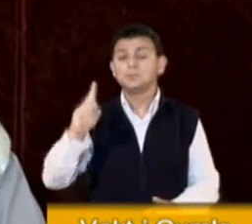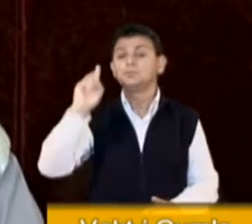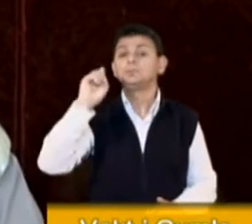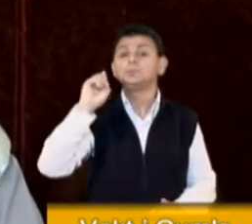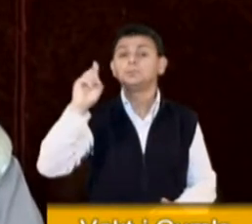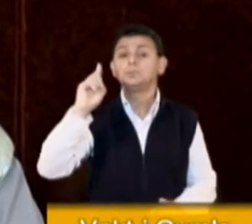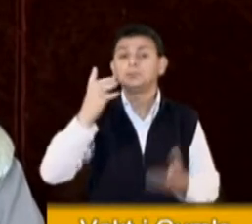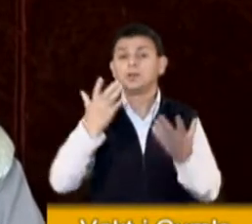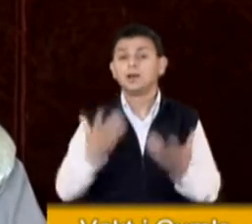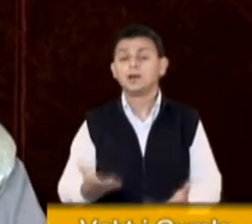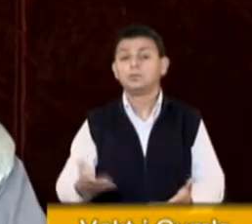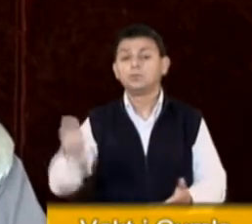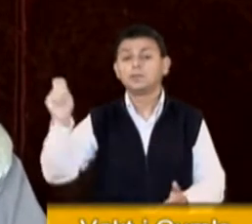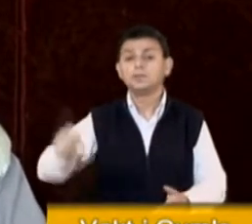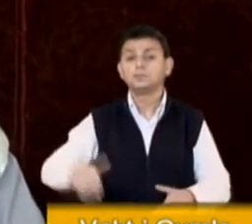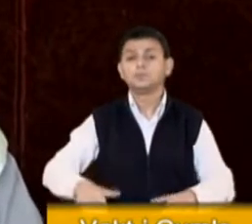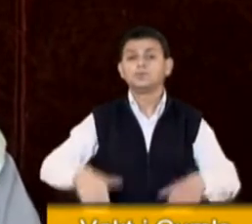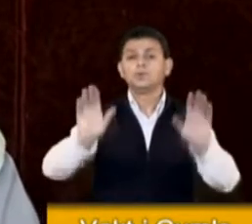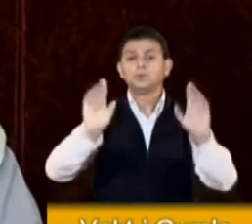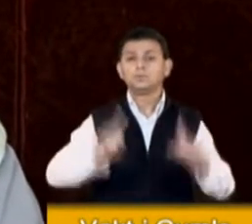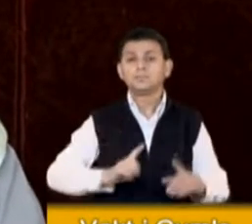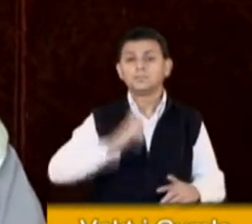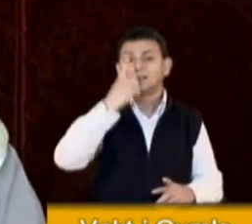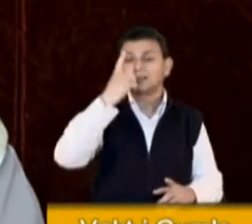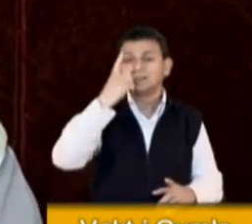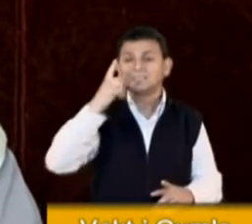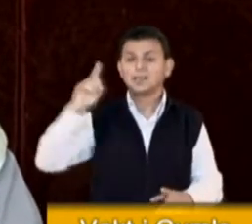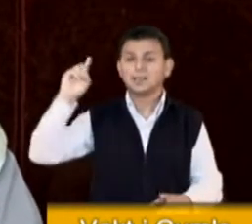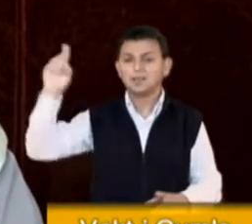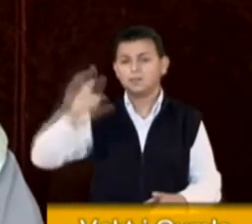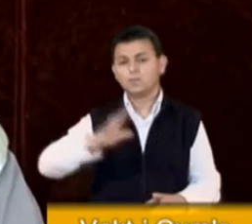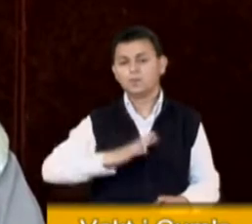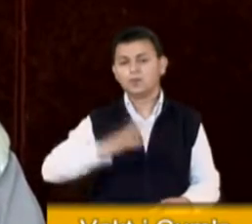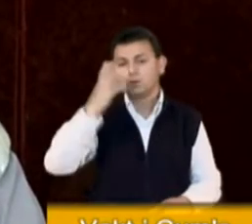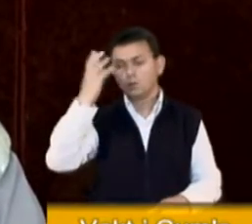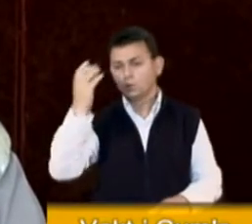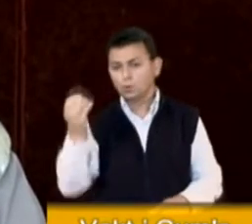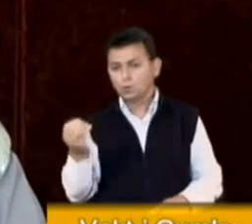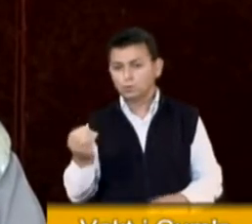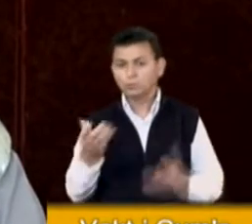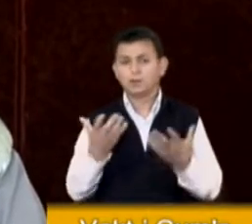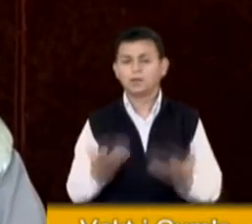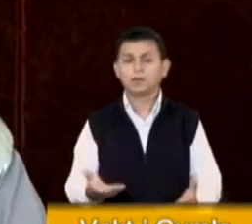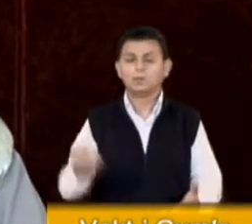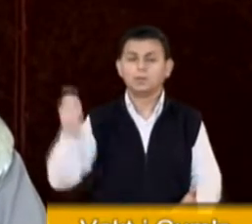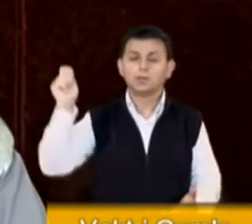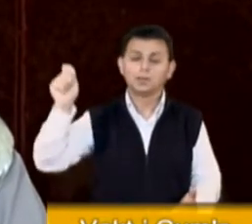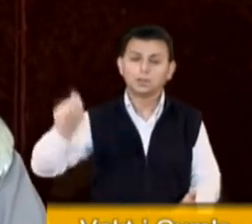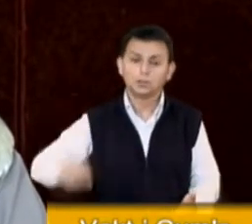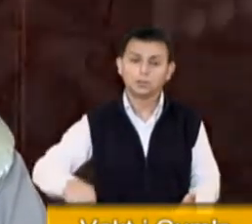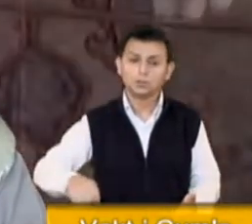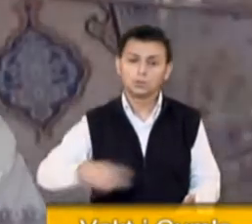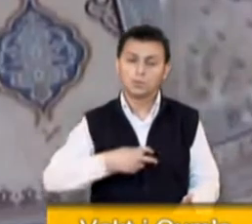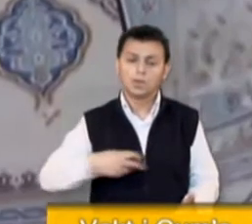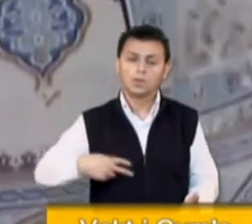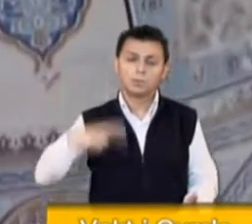Yalnız Allah Celle Celaluhu tasdik ediyorum ve Muhammed sallallahu aleyhi ve sellem'i peygamber olarak tanıyor. Onun Allah'ın